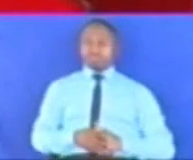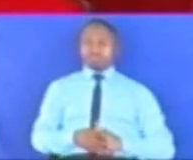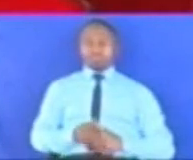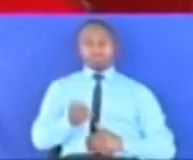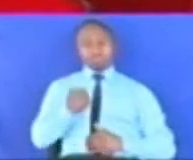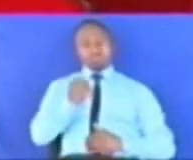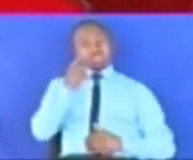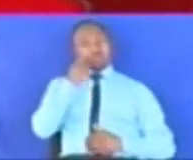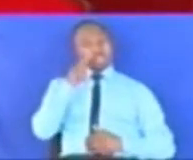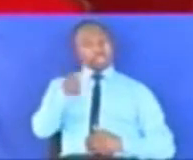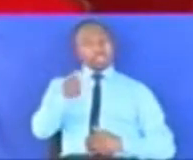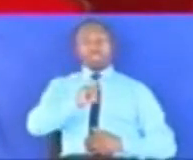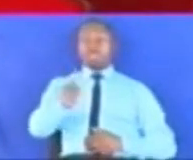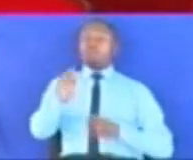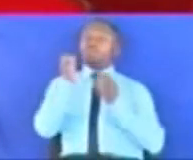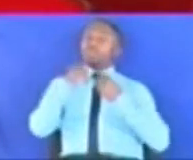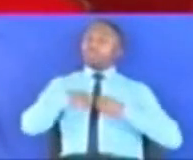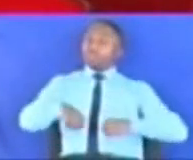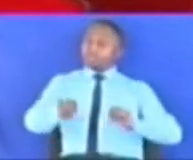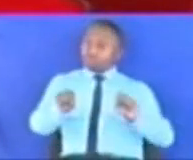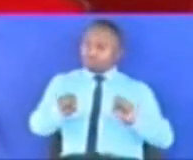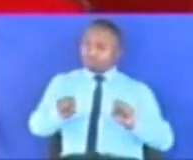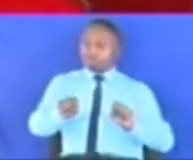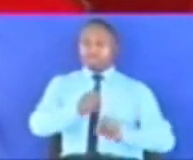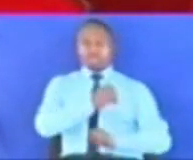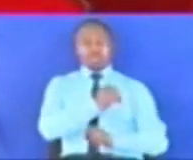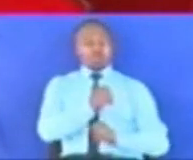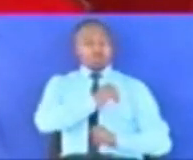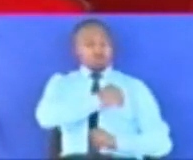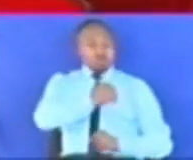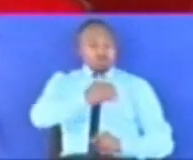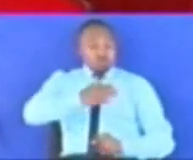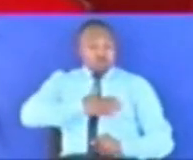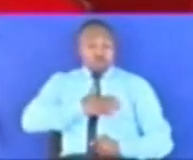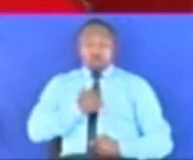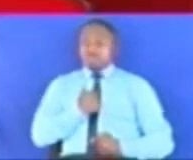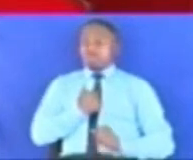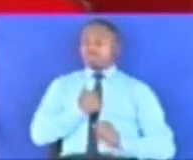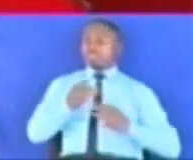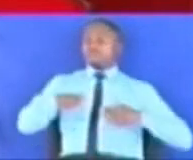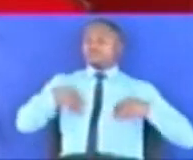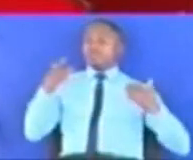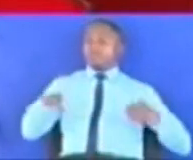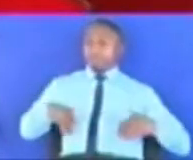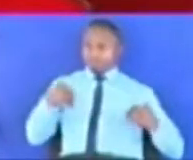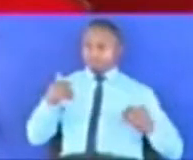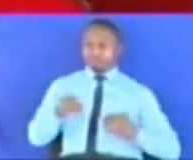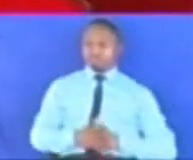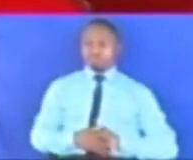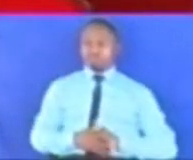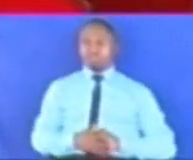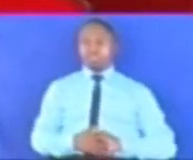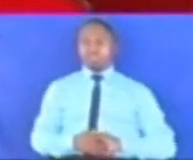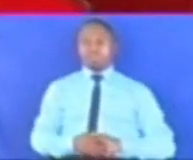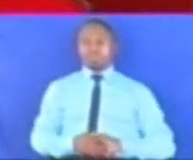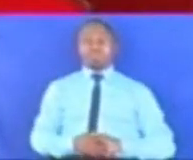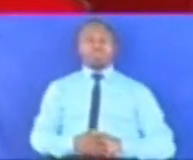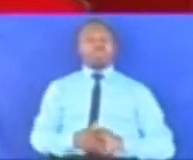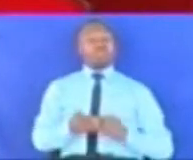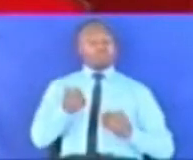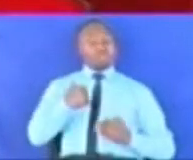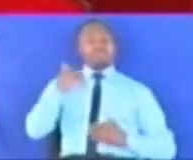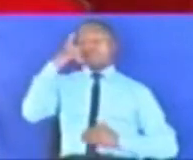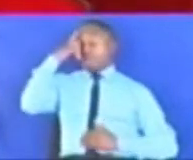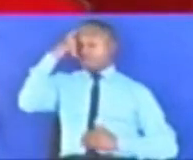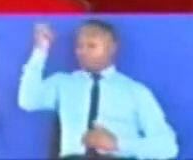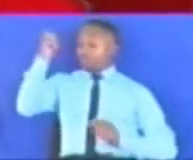Mimi naona hii ikitekelezwa kwangu mimi ni faraja kubwa kweli. Na naamini